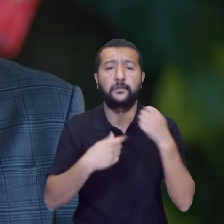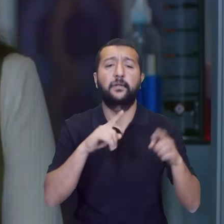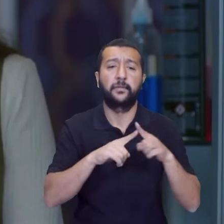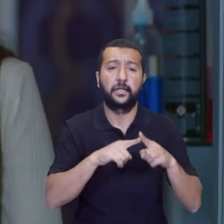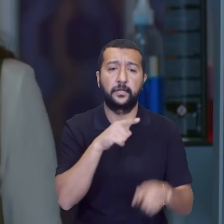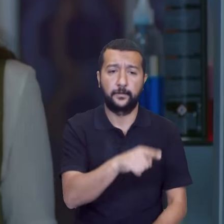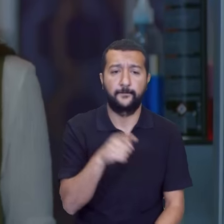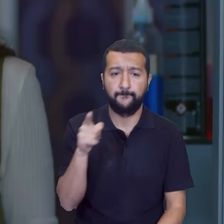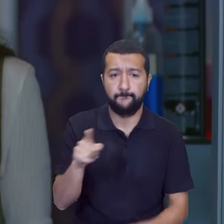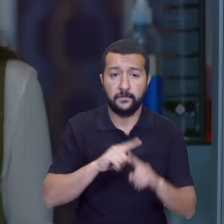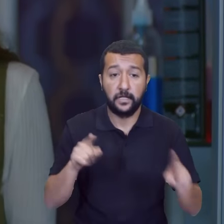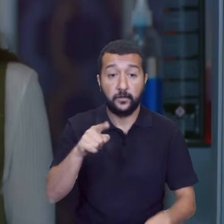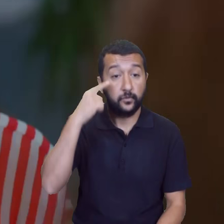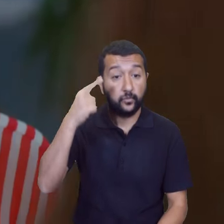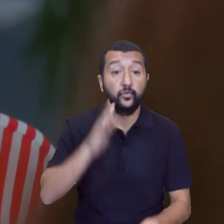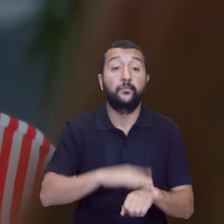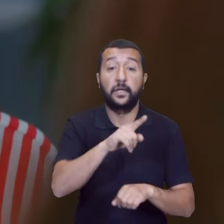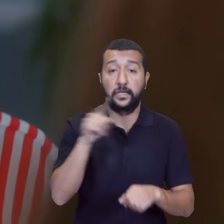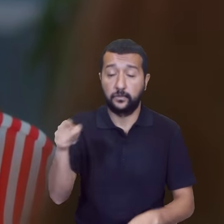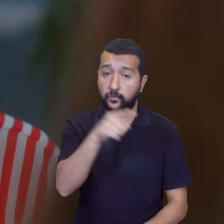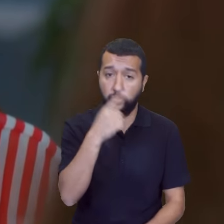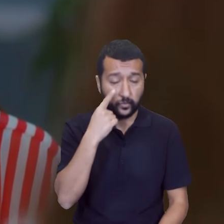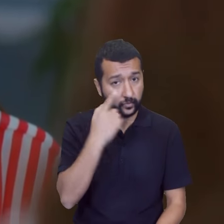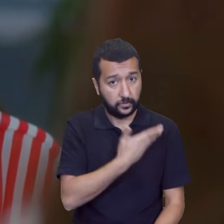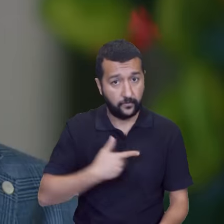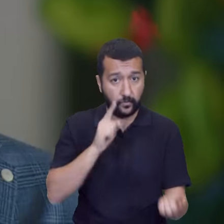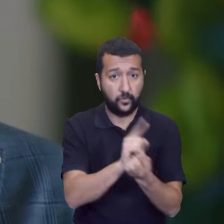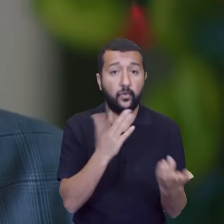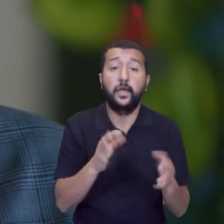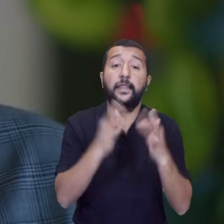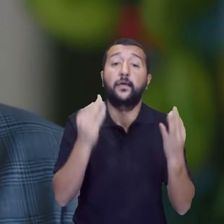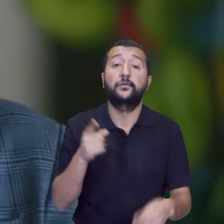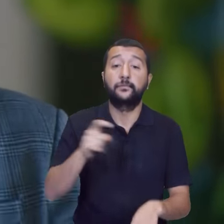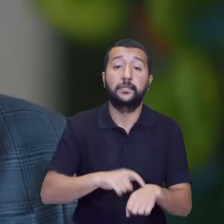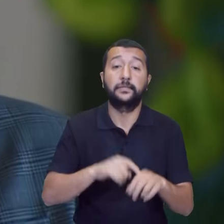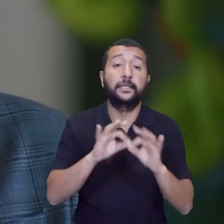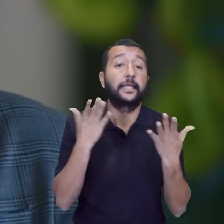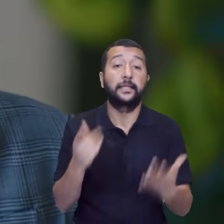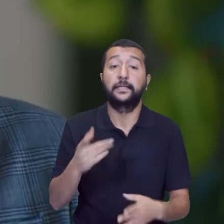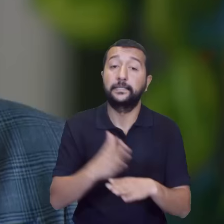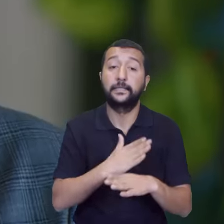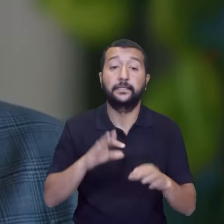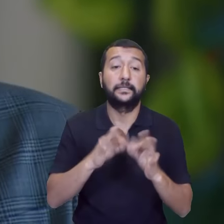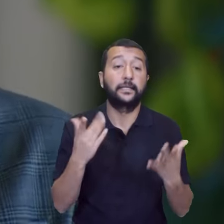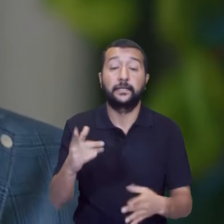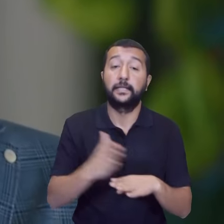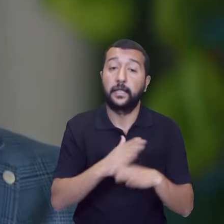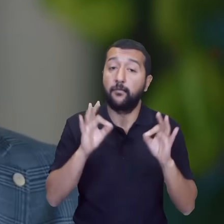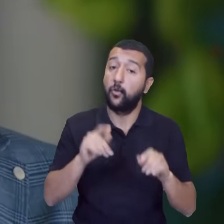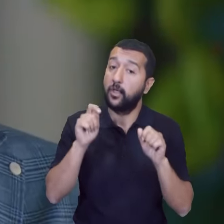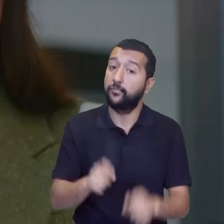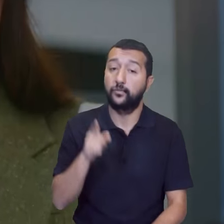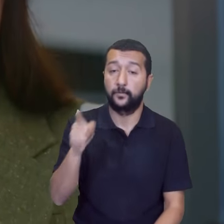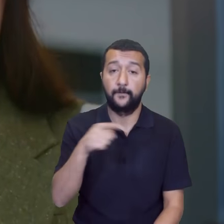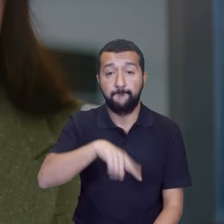Tarık. Yani sakın böyle bir şey düşünme. Itır'ın gözü senden başkasını görmez. Ne o zaman yani? Nedir? Nedir yani? Niye böyle